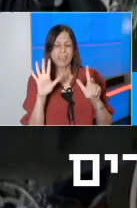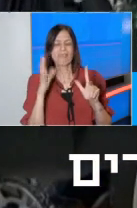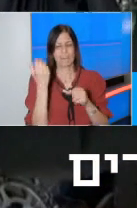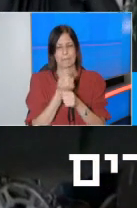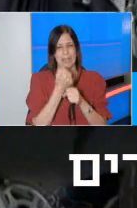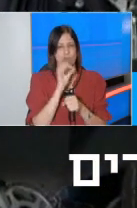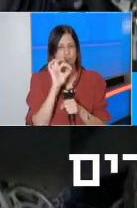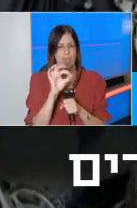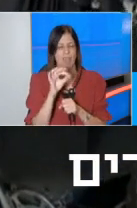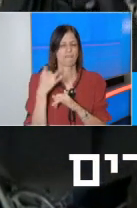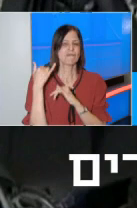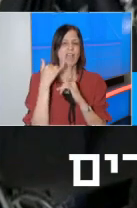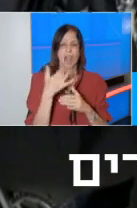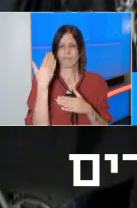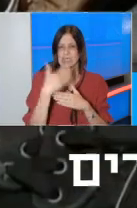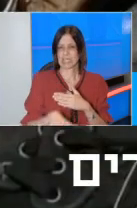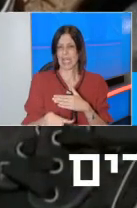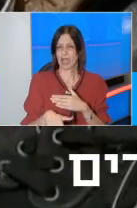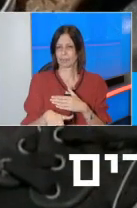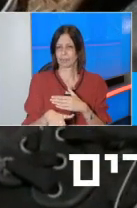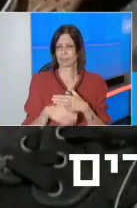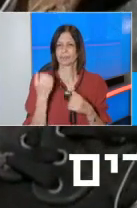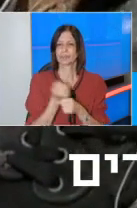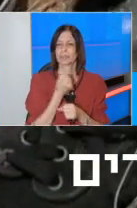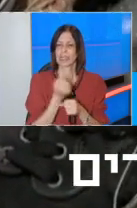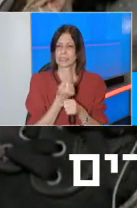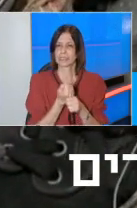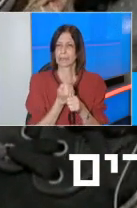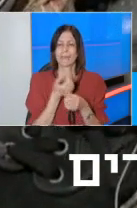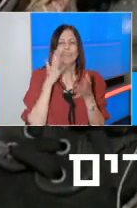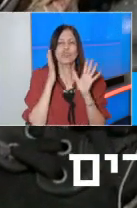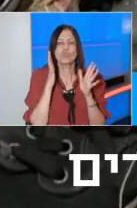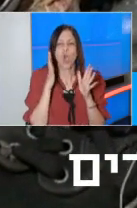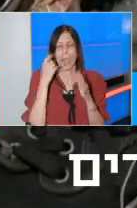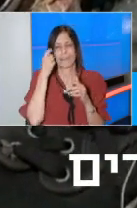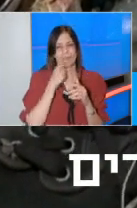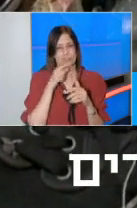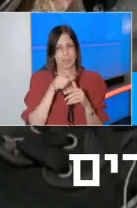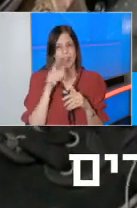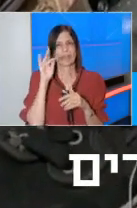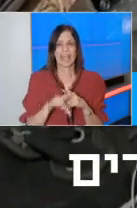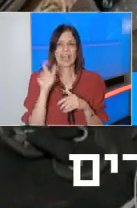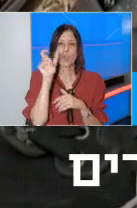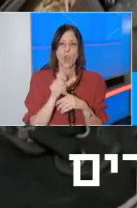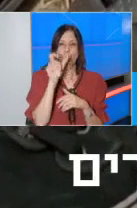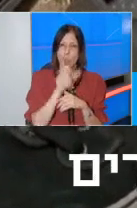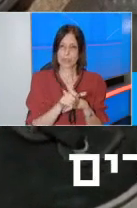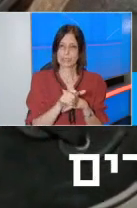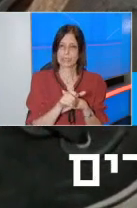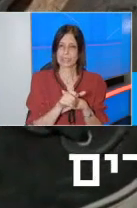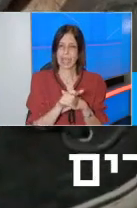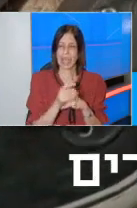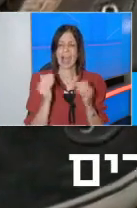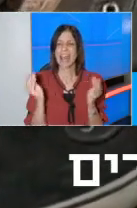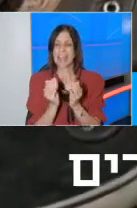שלה הביאה בין השאר להפסקת המעשים הנוראים והנפשעים האלה נגד האוכלוסייה הילידית.